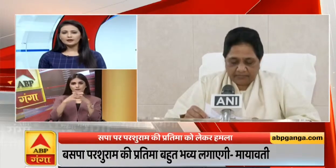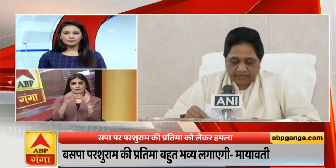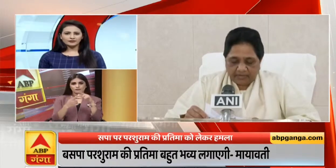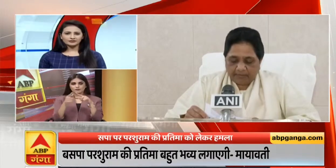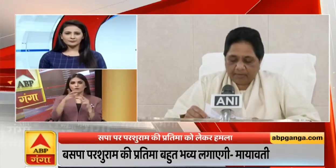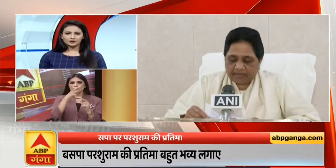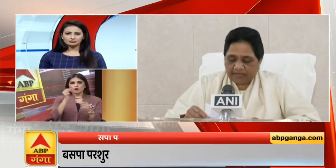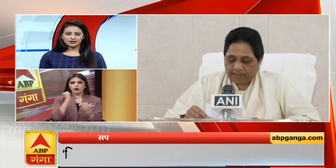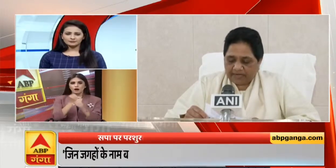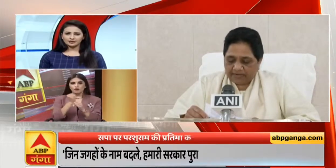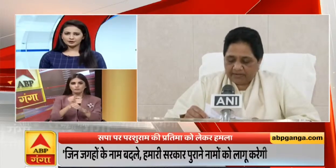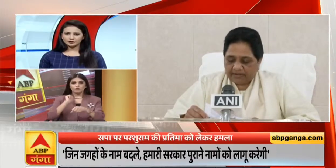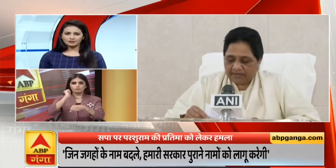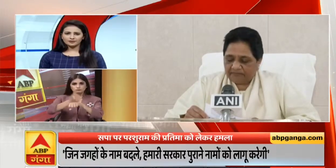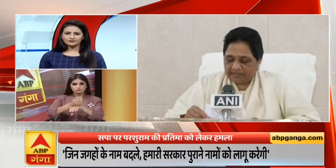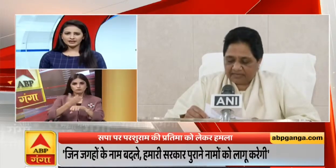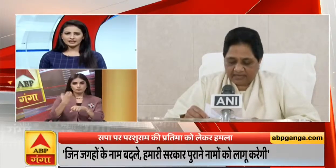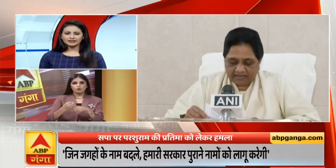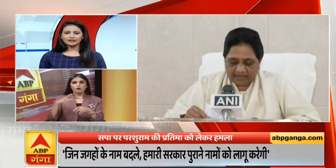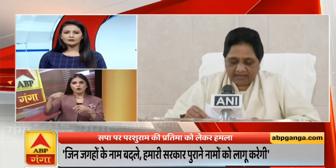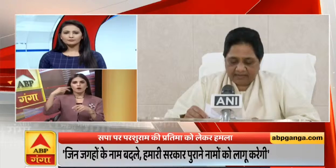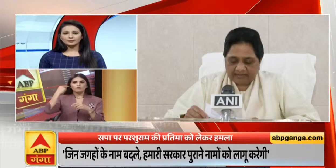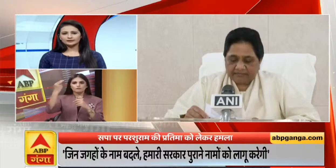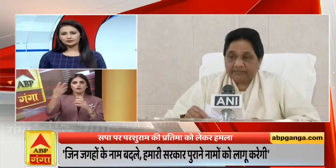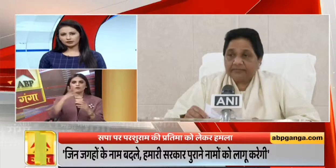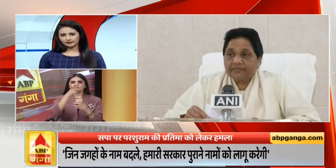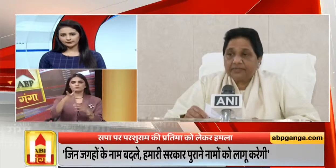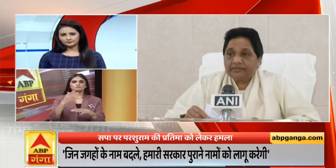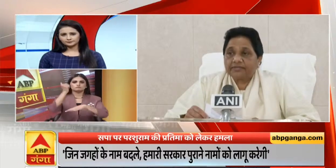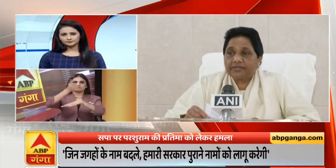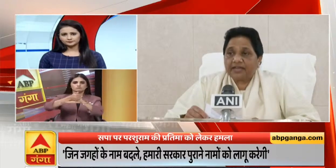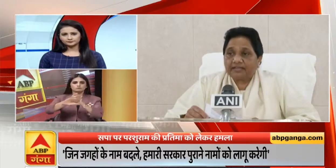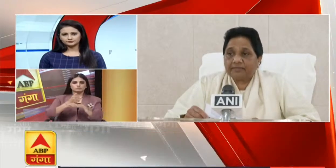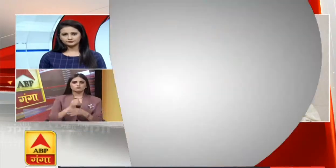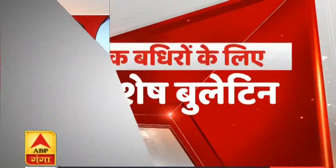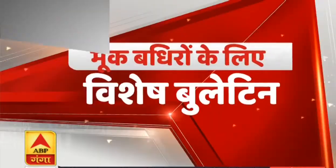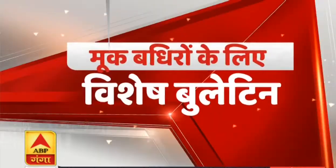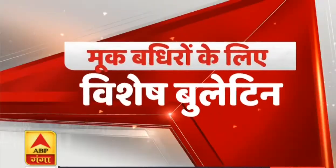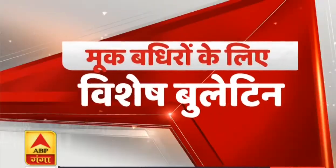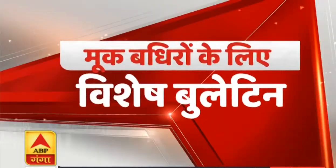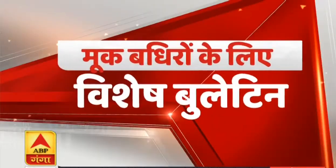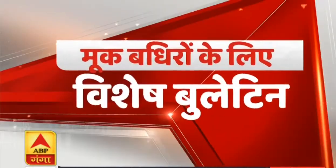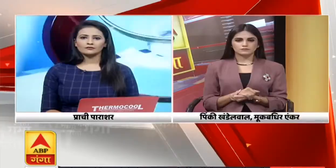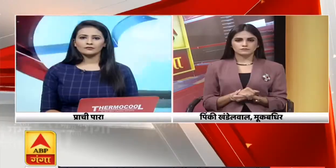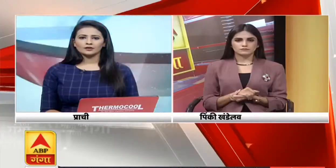लौटने पर भव्य परशुराम की प्रतिमा बनवाने की बात कही है